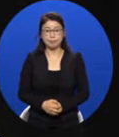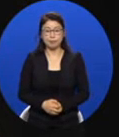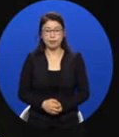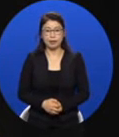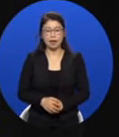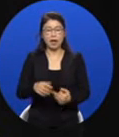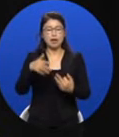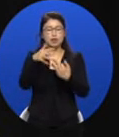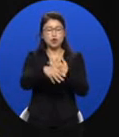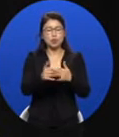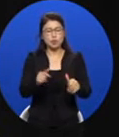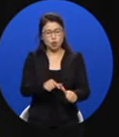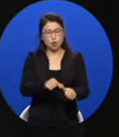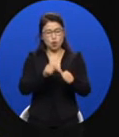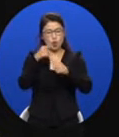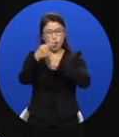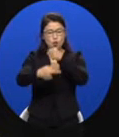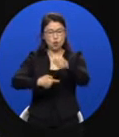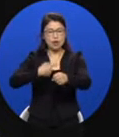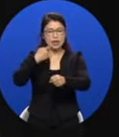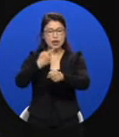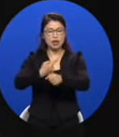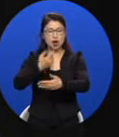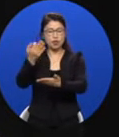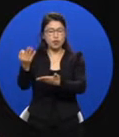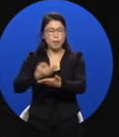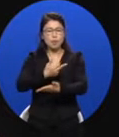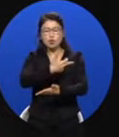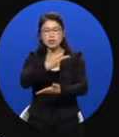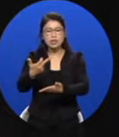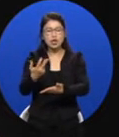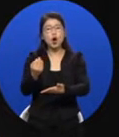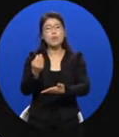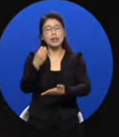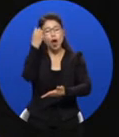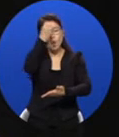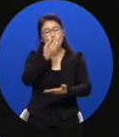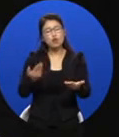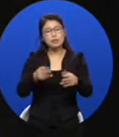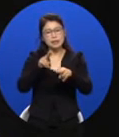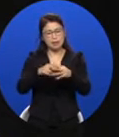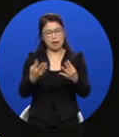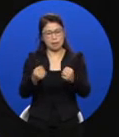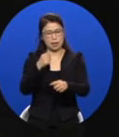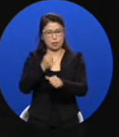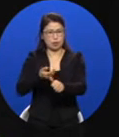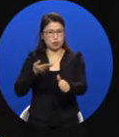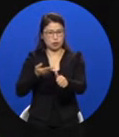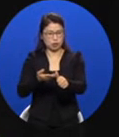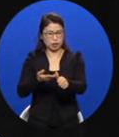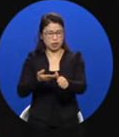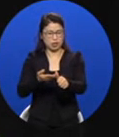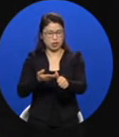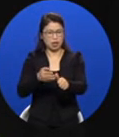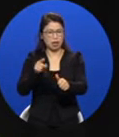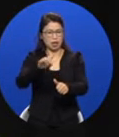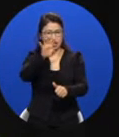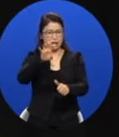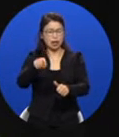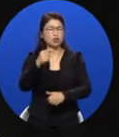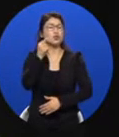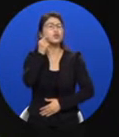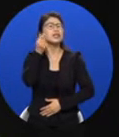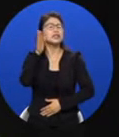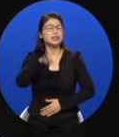연봉제, 고액 연봉제 받는 고급 일자리 창출을 얼마나 했는지 자기 지역에 들어서는 그것도 못하면서 어떻게